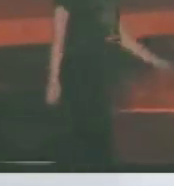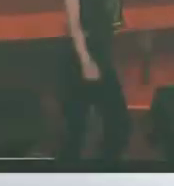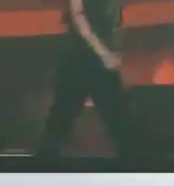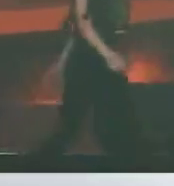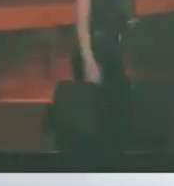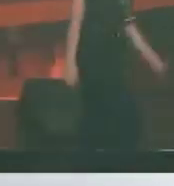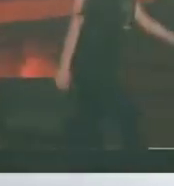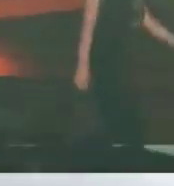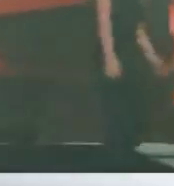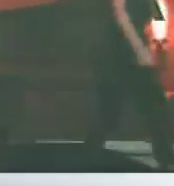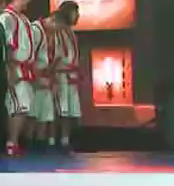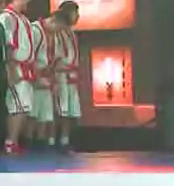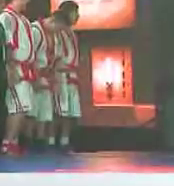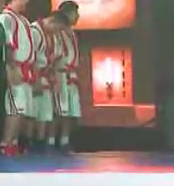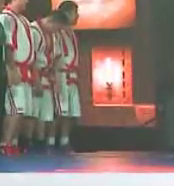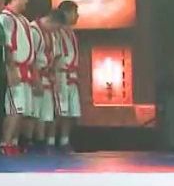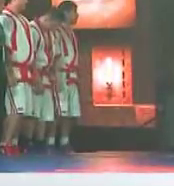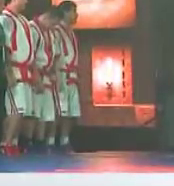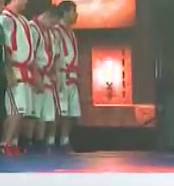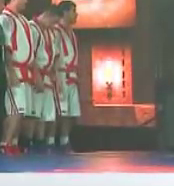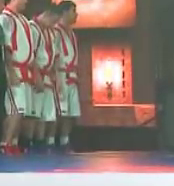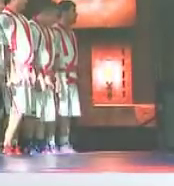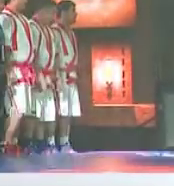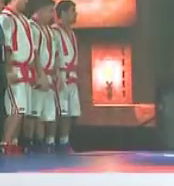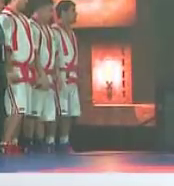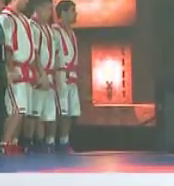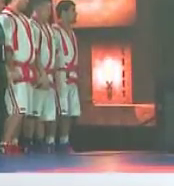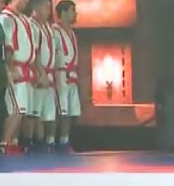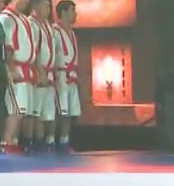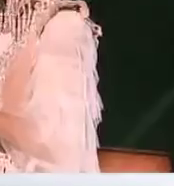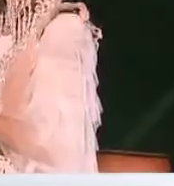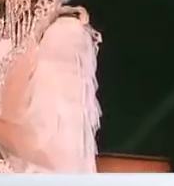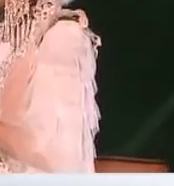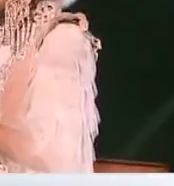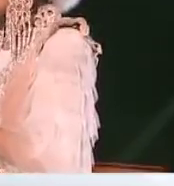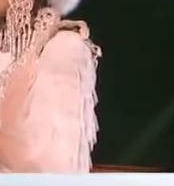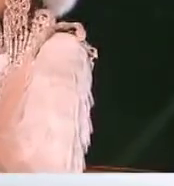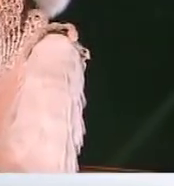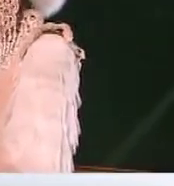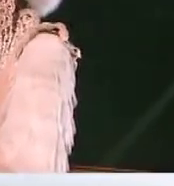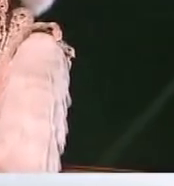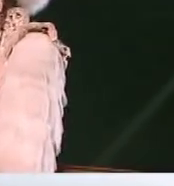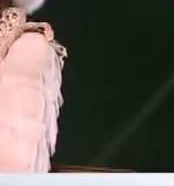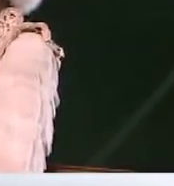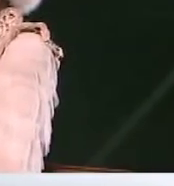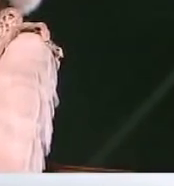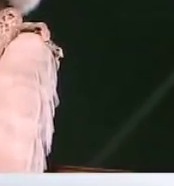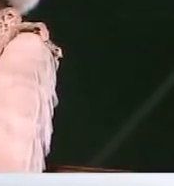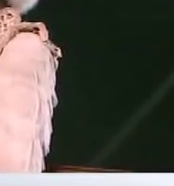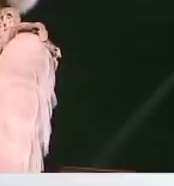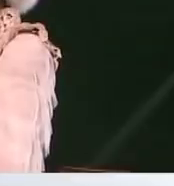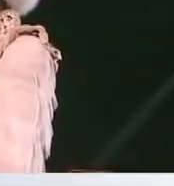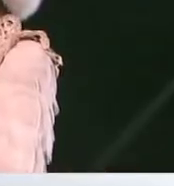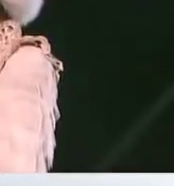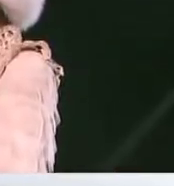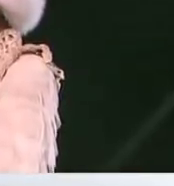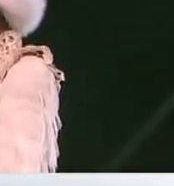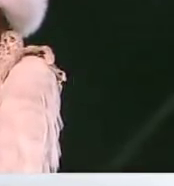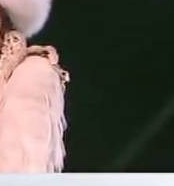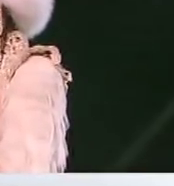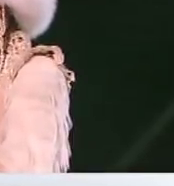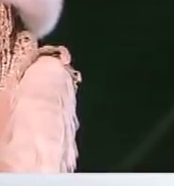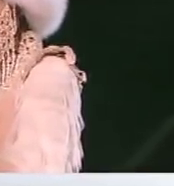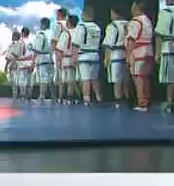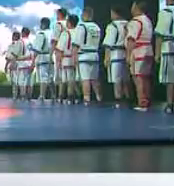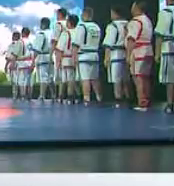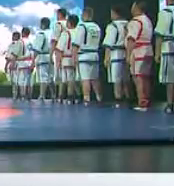Мереке күні балуаншылық атындағы спорт сарайында көрермендер көп болған жоқ демесеңіз, Алматы барысы өте тартысты өтті. Іріктеу кезеңінде ірілік танытқан 24 балуан